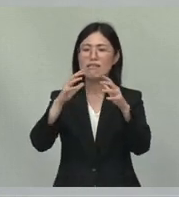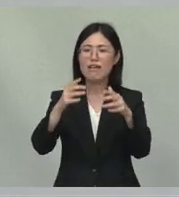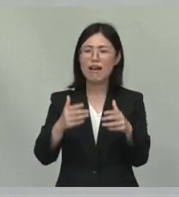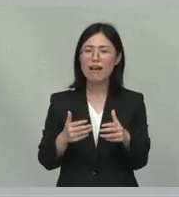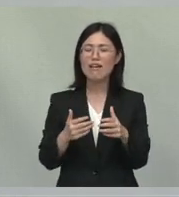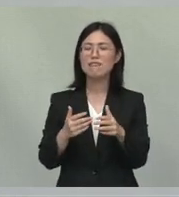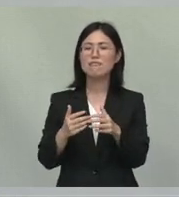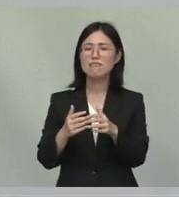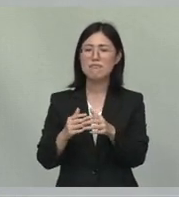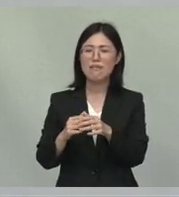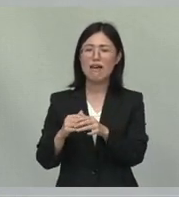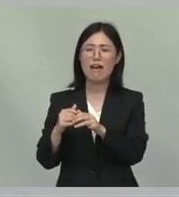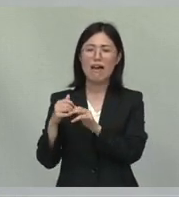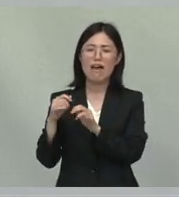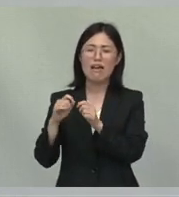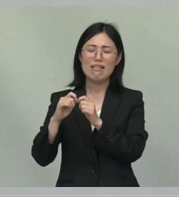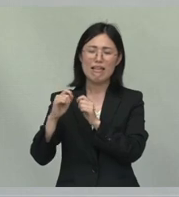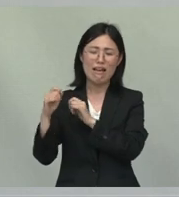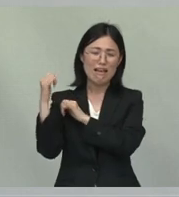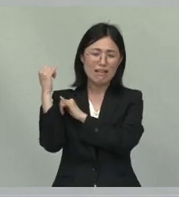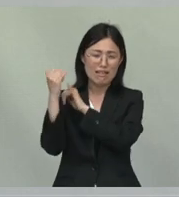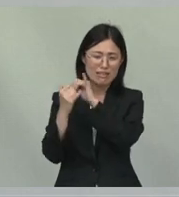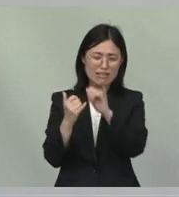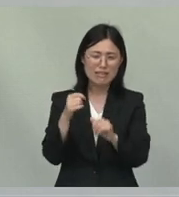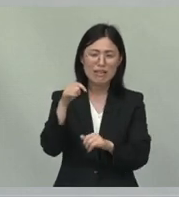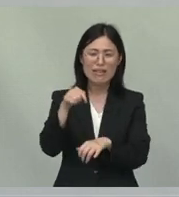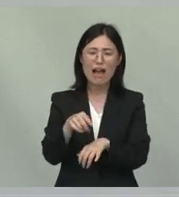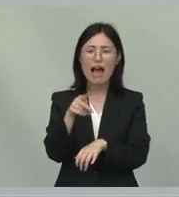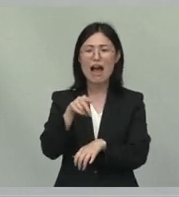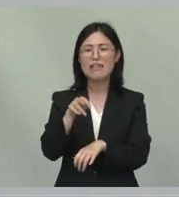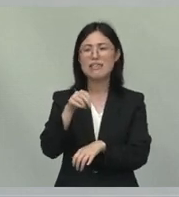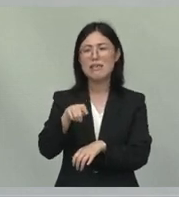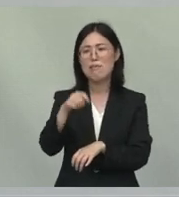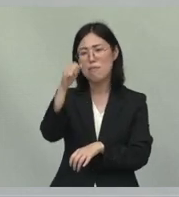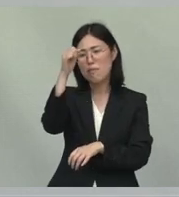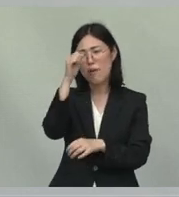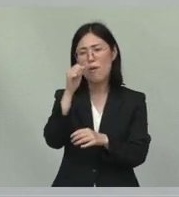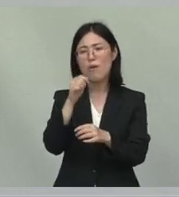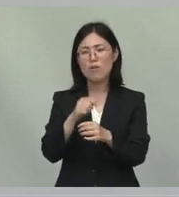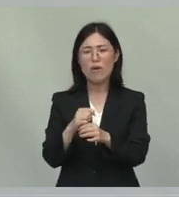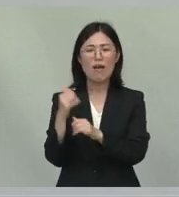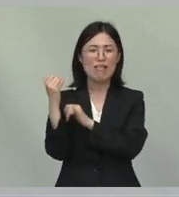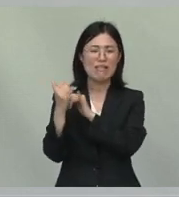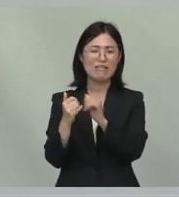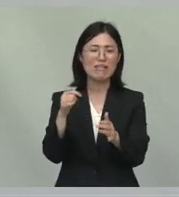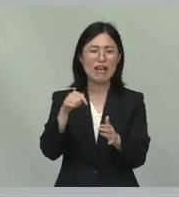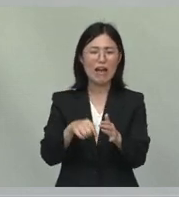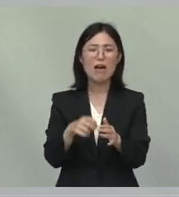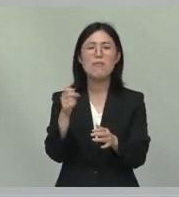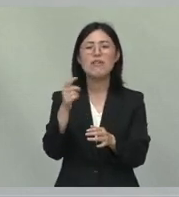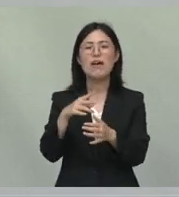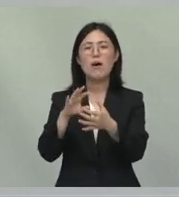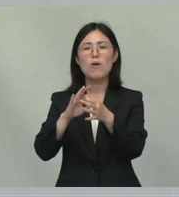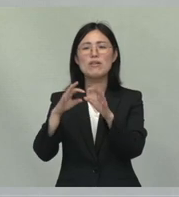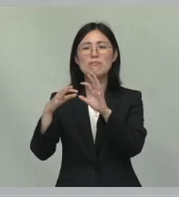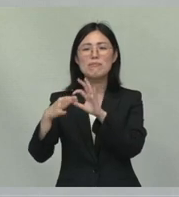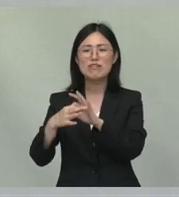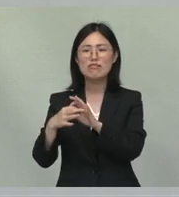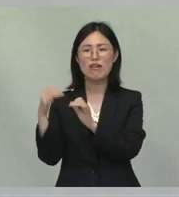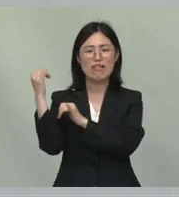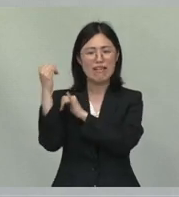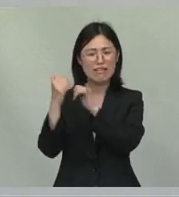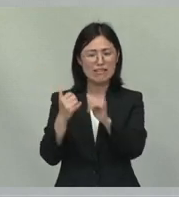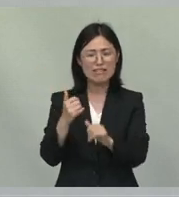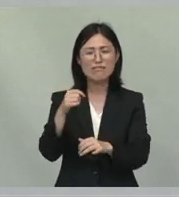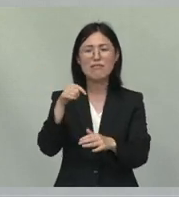長いハンセン病の歴史にとっても、そしてオリンピックの歴史にとっても大変